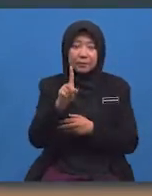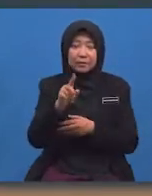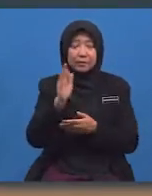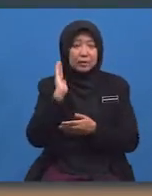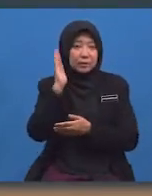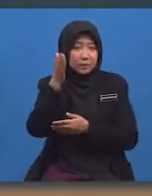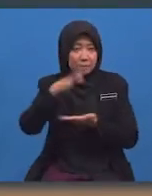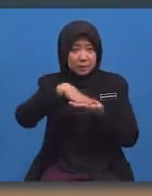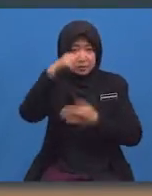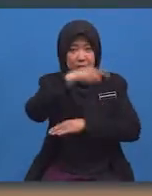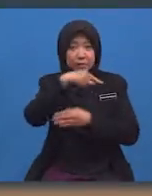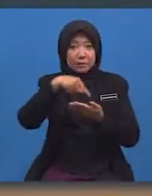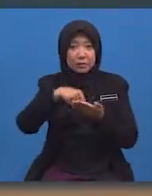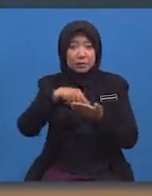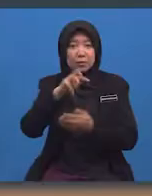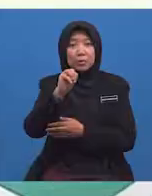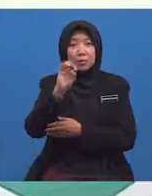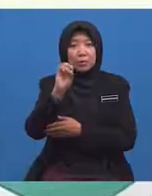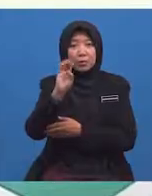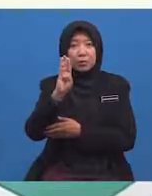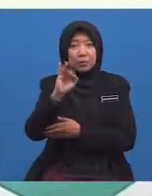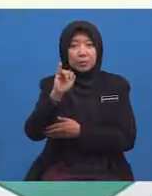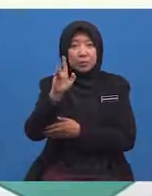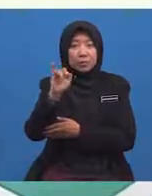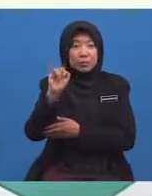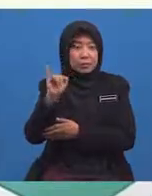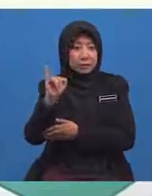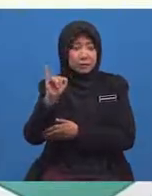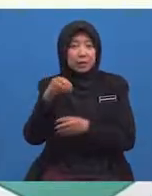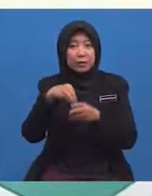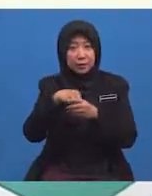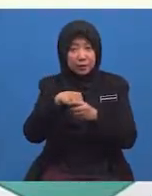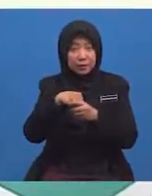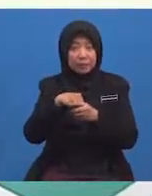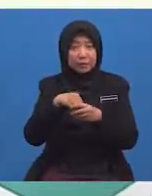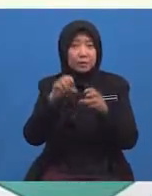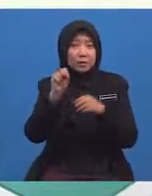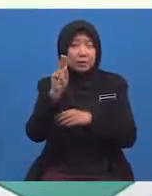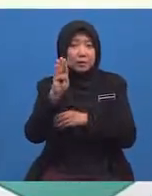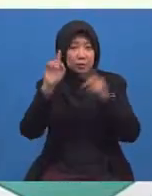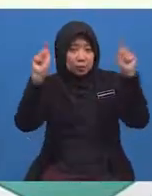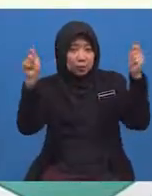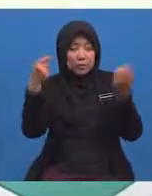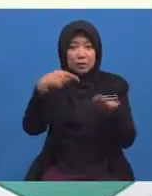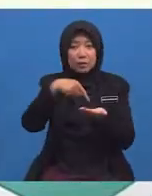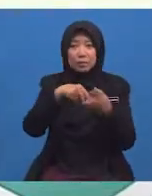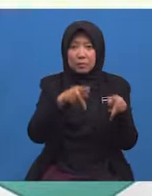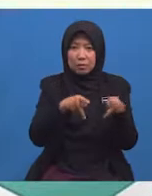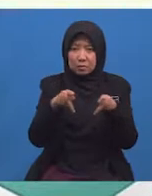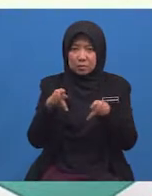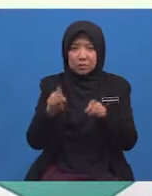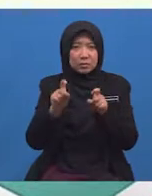ini iaitu mobiliti. Dalam subtopik ini, pelajar seharusnya